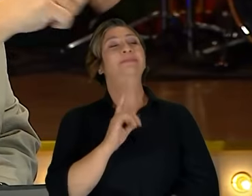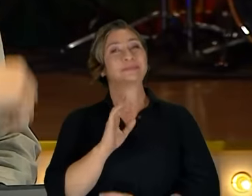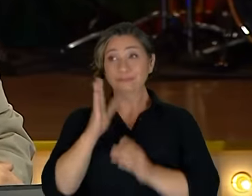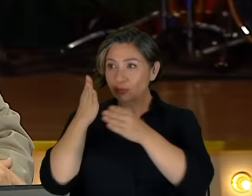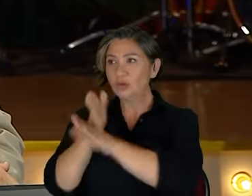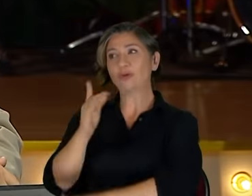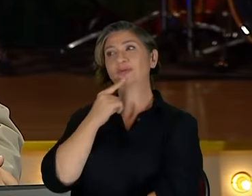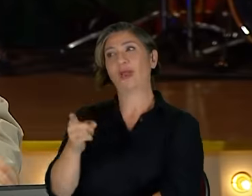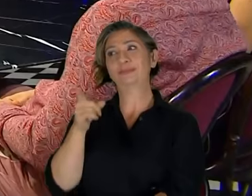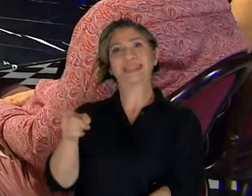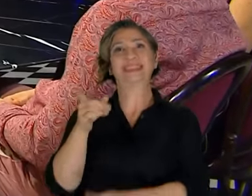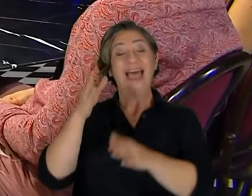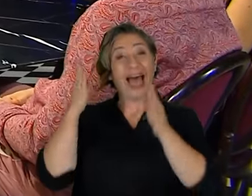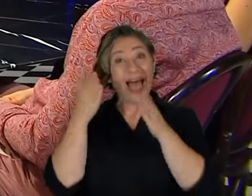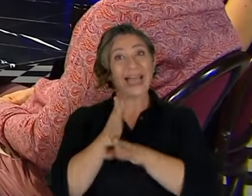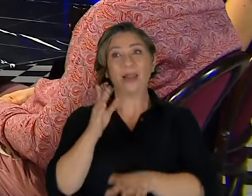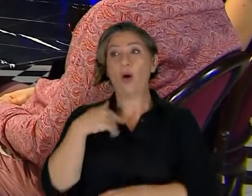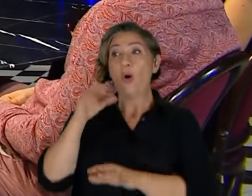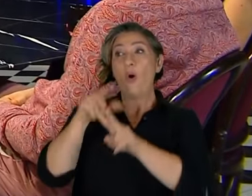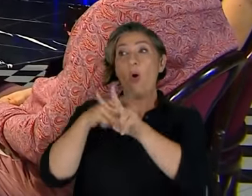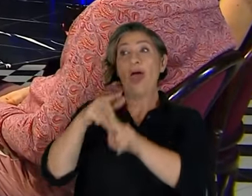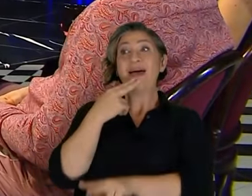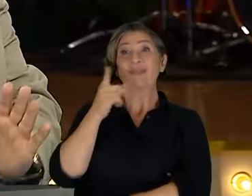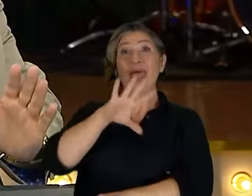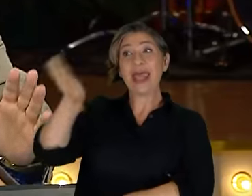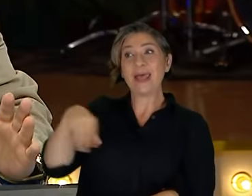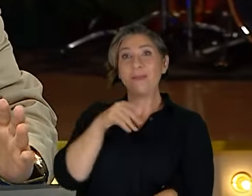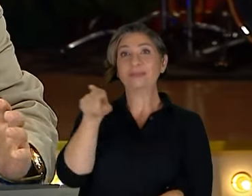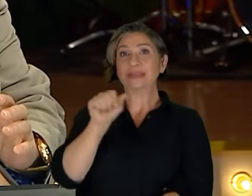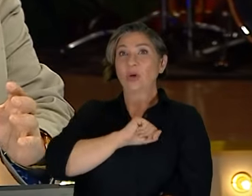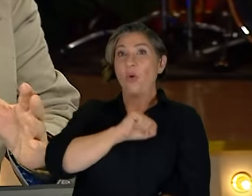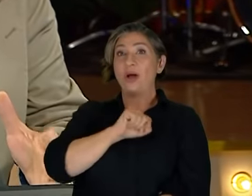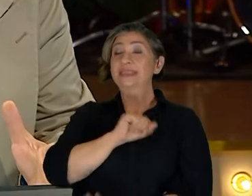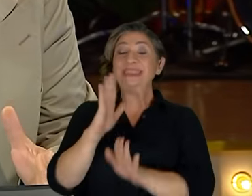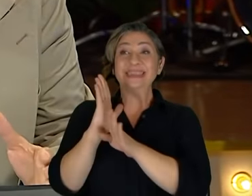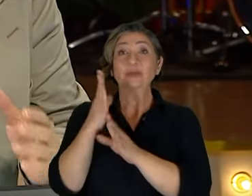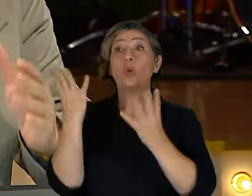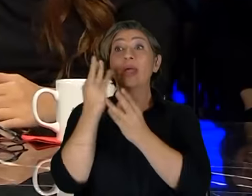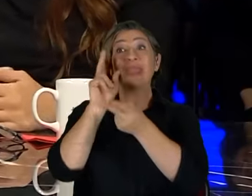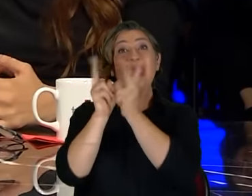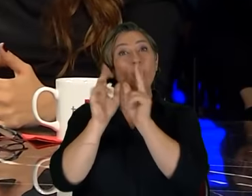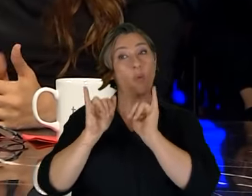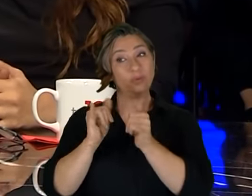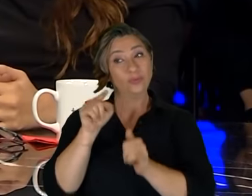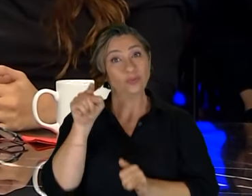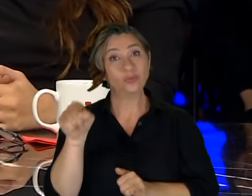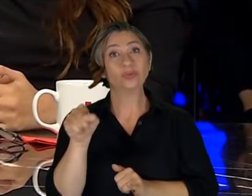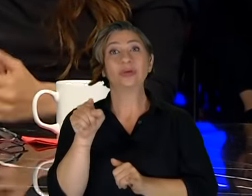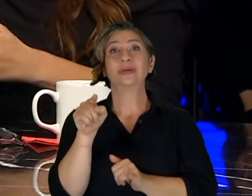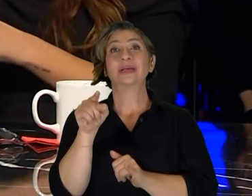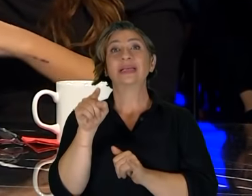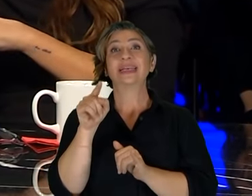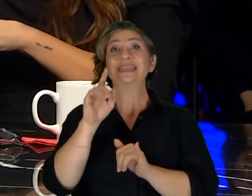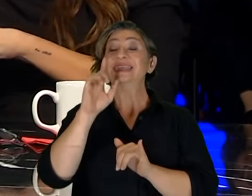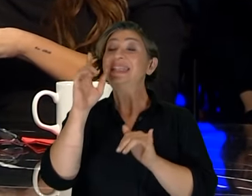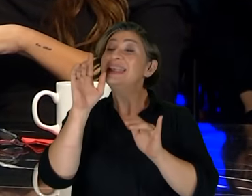Çok doğru söylemiş. Hakikaten Oya Hanım'dan hepimiz korkarız. Eyvah. Çünkü çok iyi bir oyuncudur. Çok iyi.